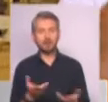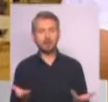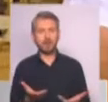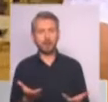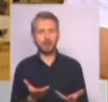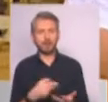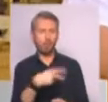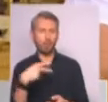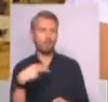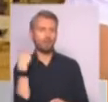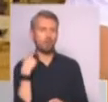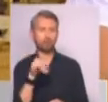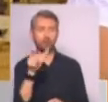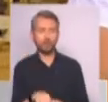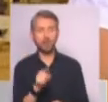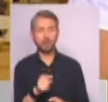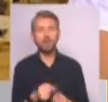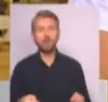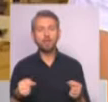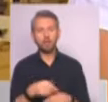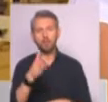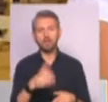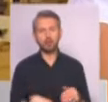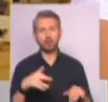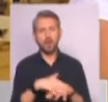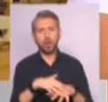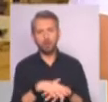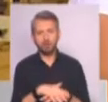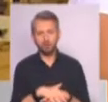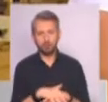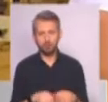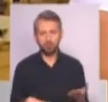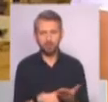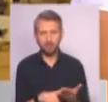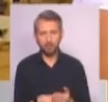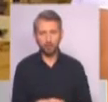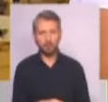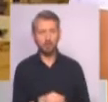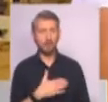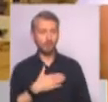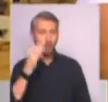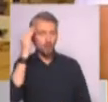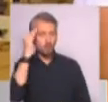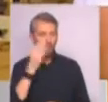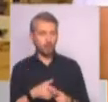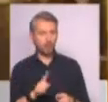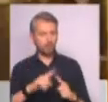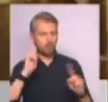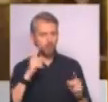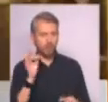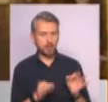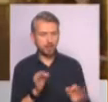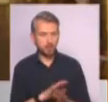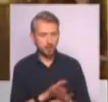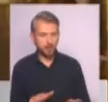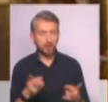умовний борг у людини, і йому відповідно перестають нараховувати субсидії. Як на мене, це шалена несправедливість,